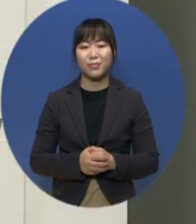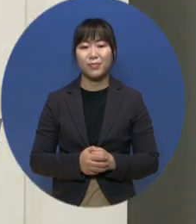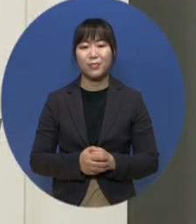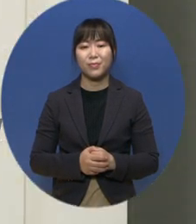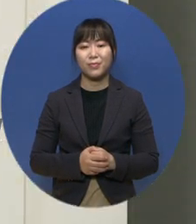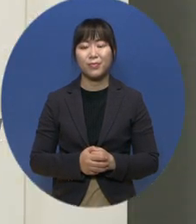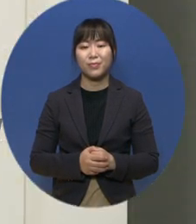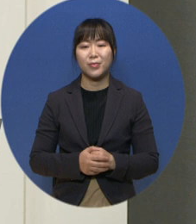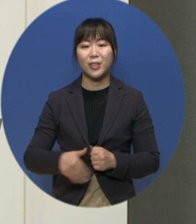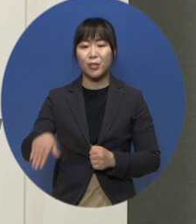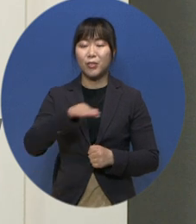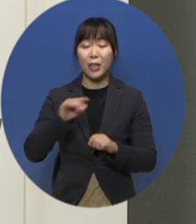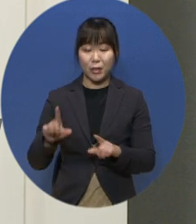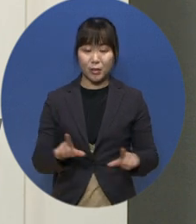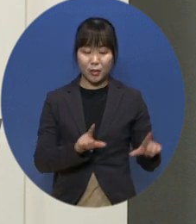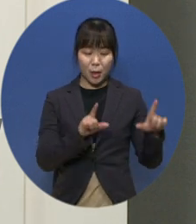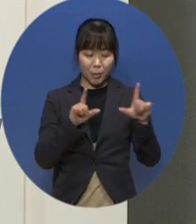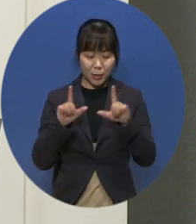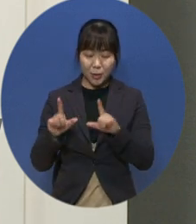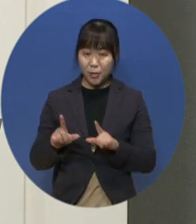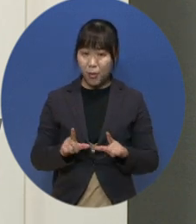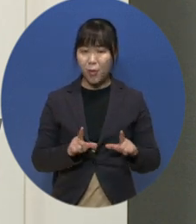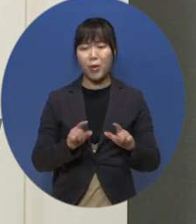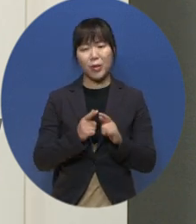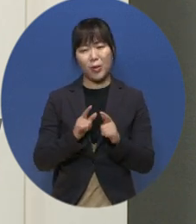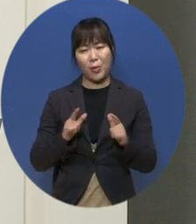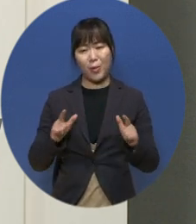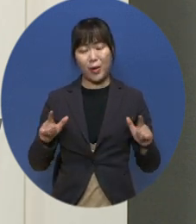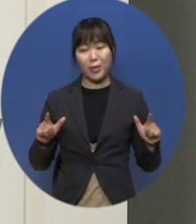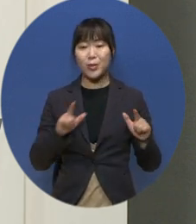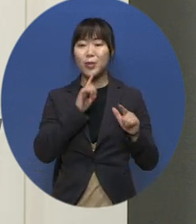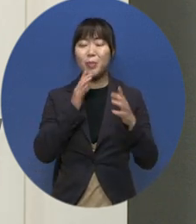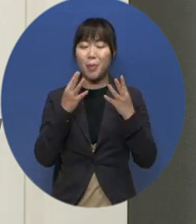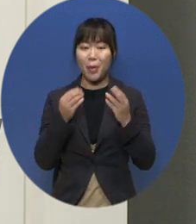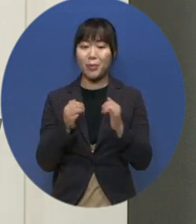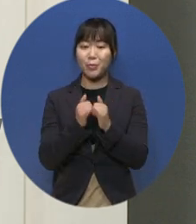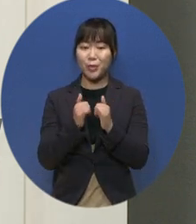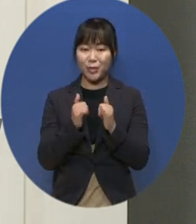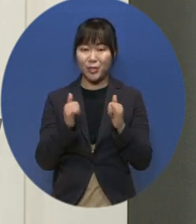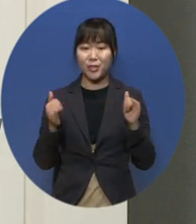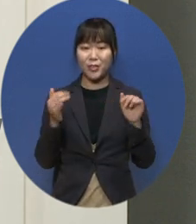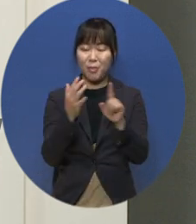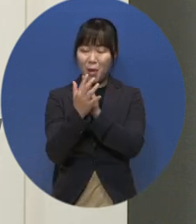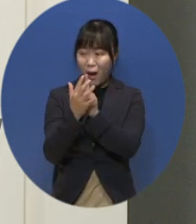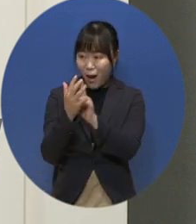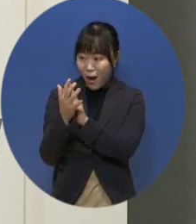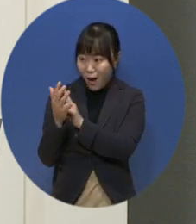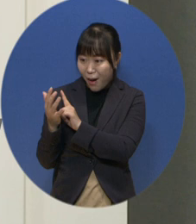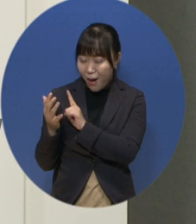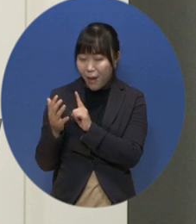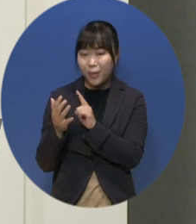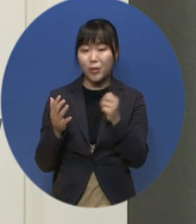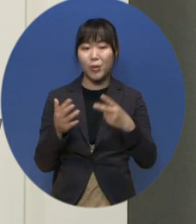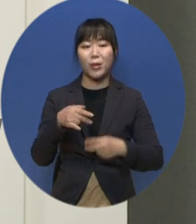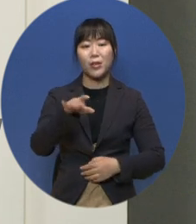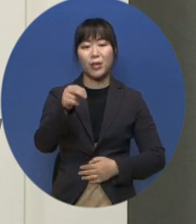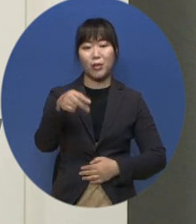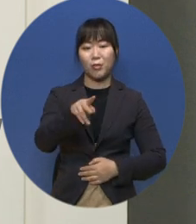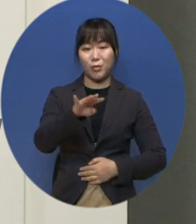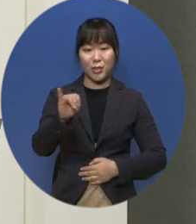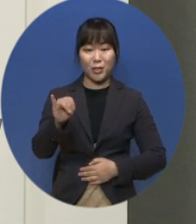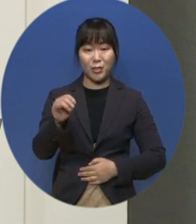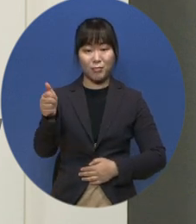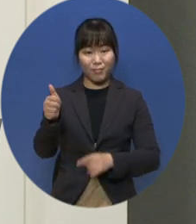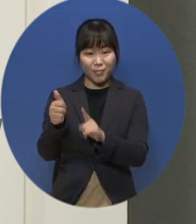저희가 이렇게 살아오면서 여러 가지 많은 분들을 만나게 되지만은 또 우리 장두희 씨를 오늘 내가 이